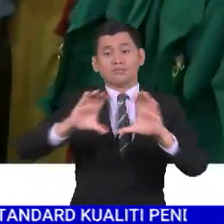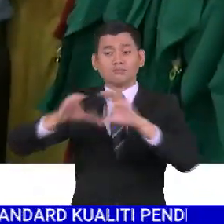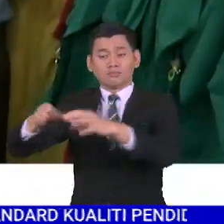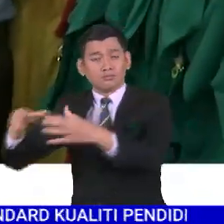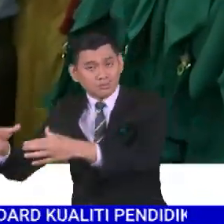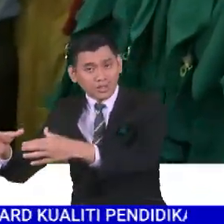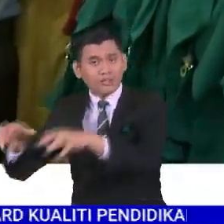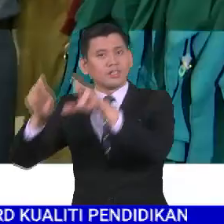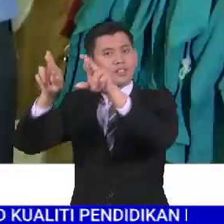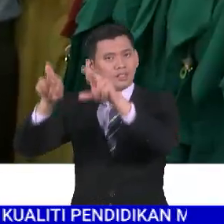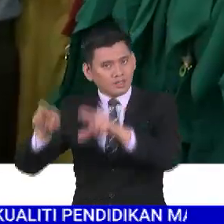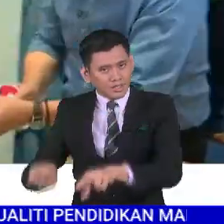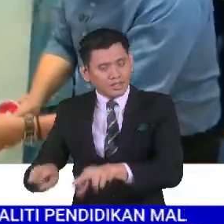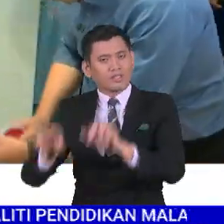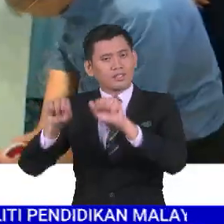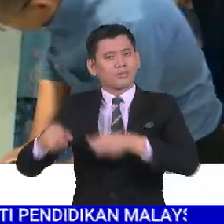sasaran.